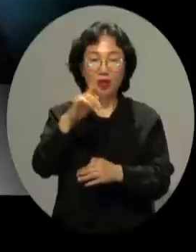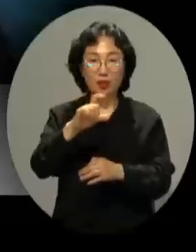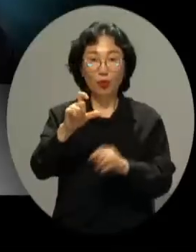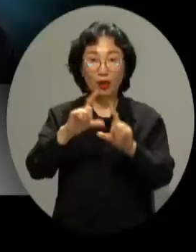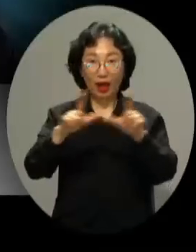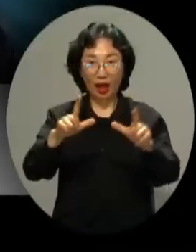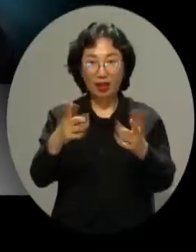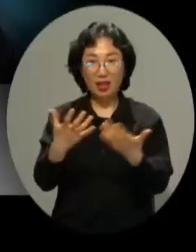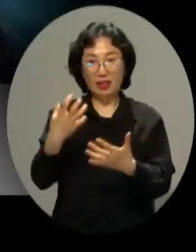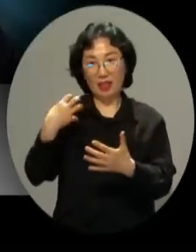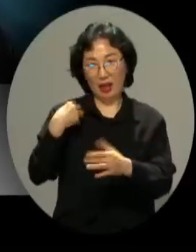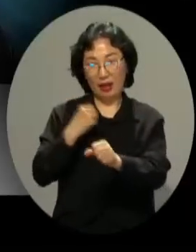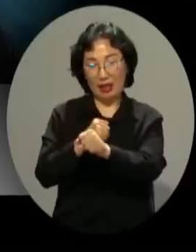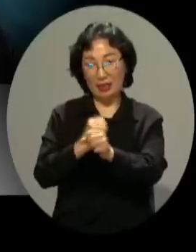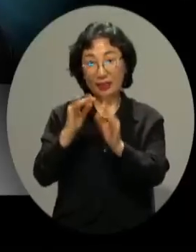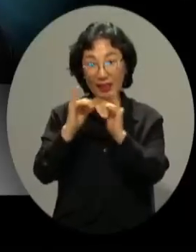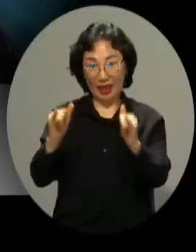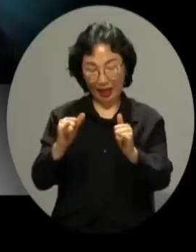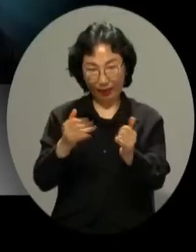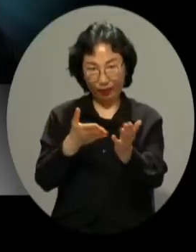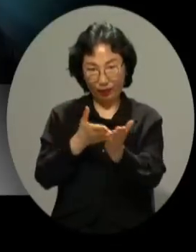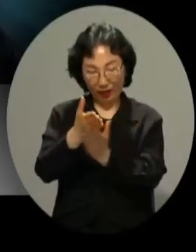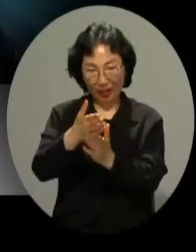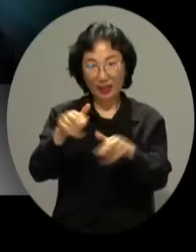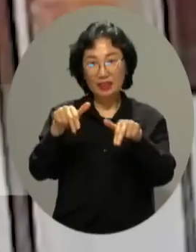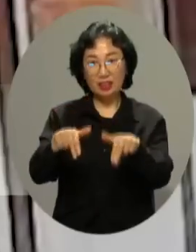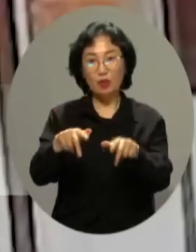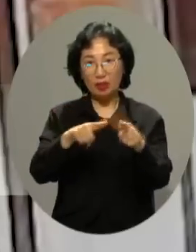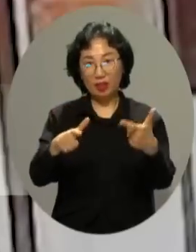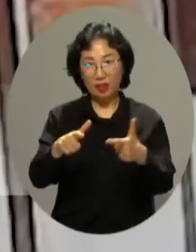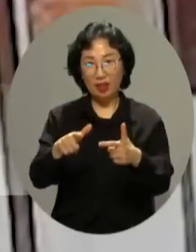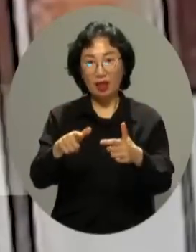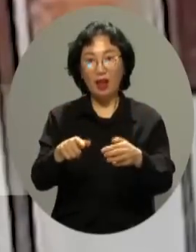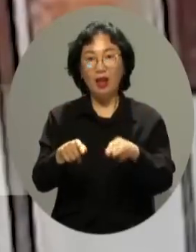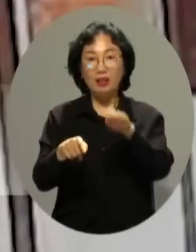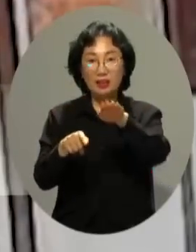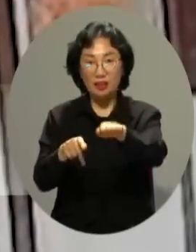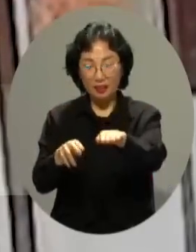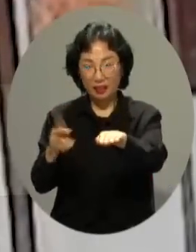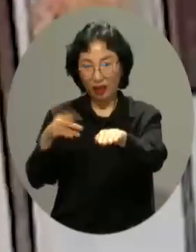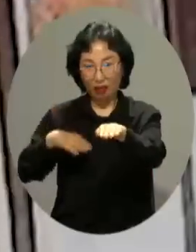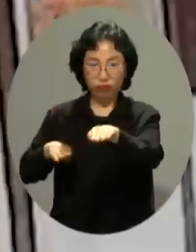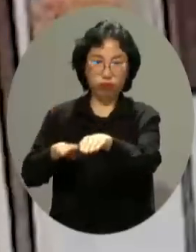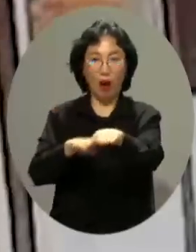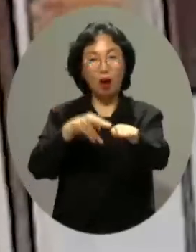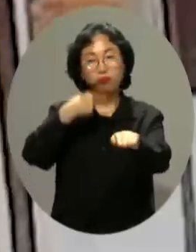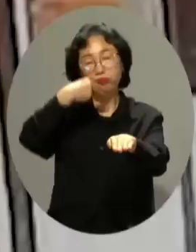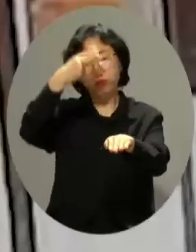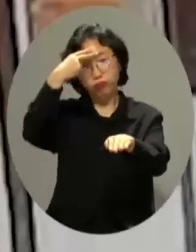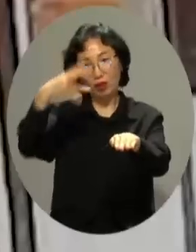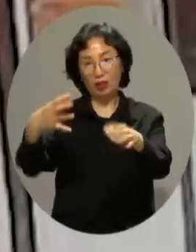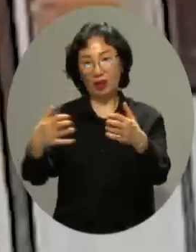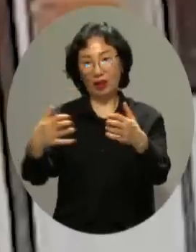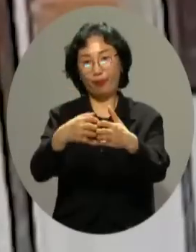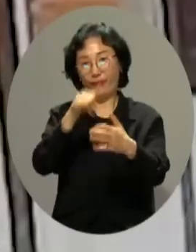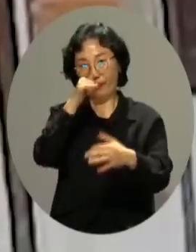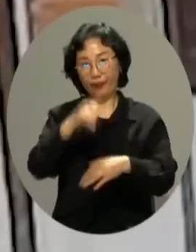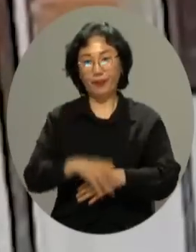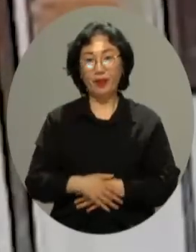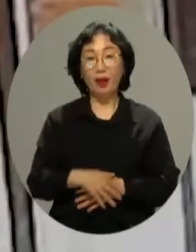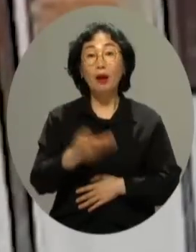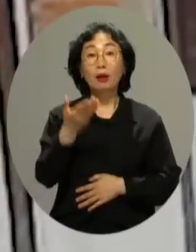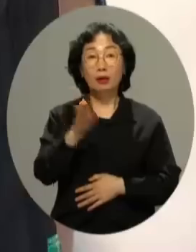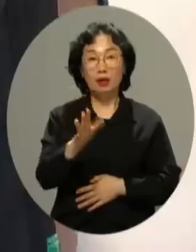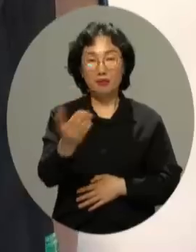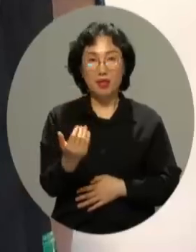단속 업무를 맡는 교통안전계 소속 직원이 정차해 있던 차를 들이받는 음주 사고를 낸 것.